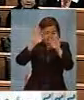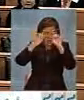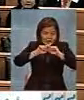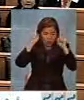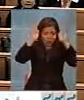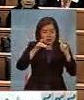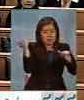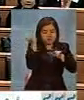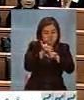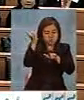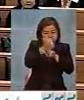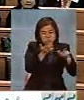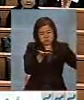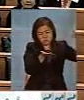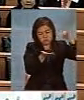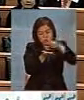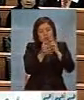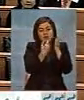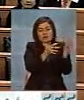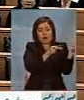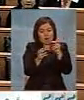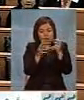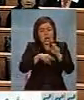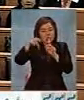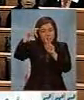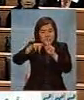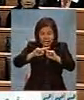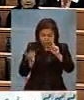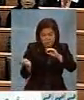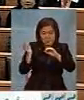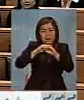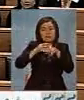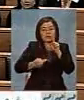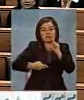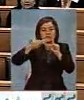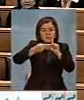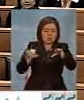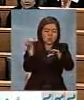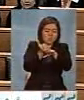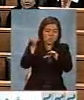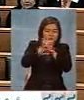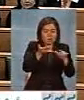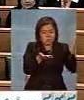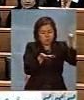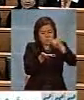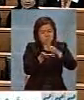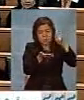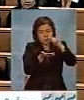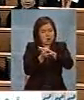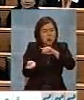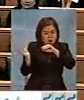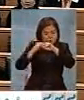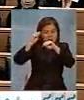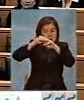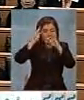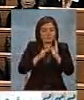ดือนปัจจุบัน 12,000 คนต่อเดือนและนับวันจะเพิ่มขึ้นห